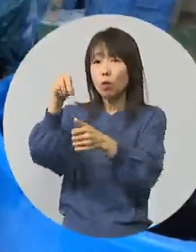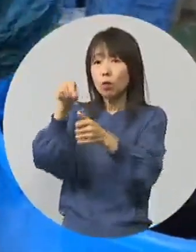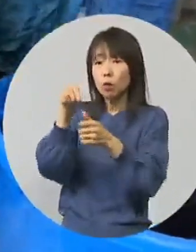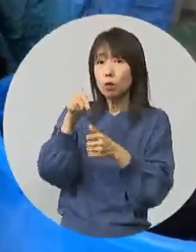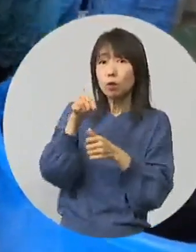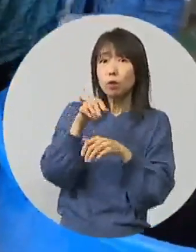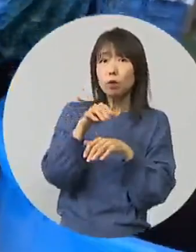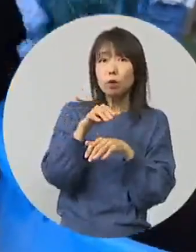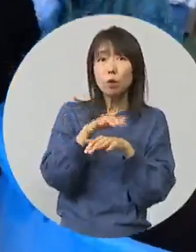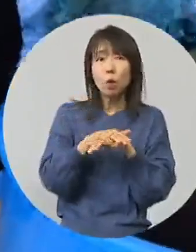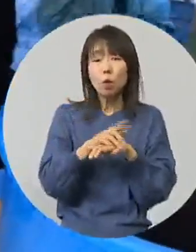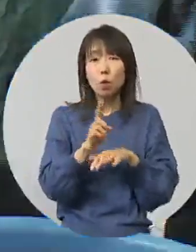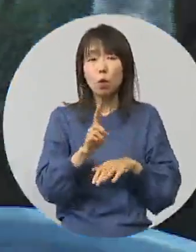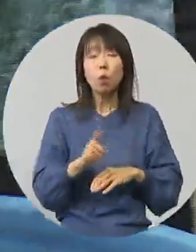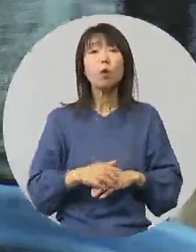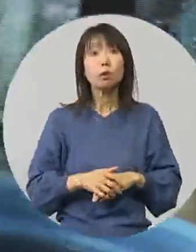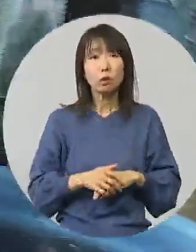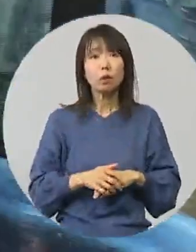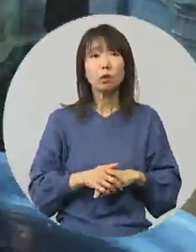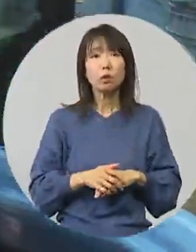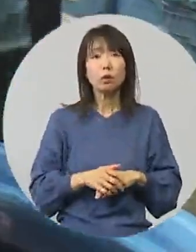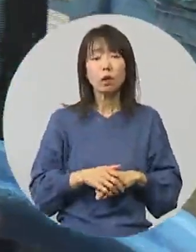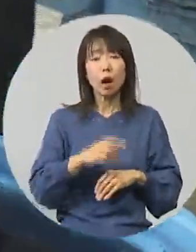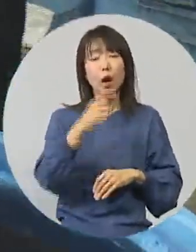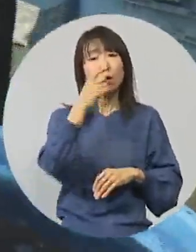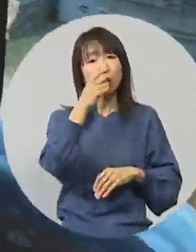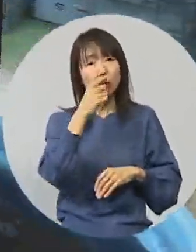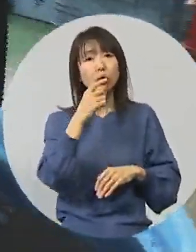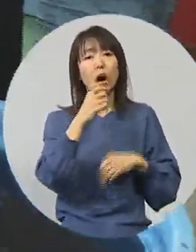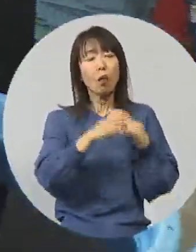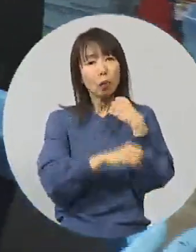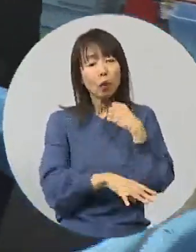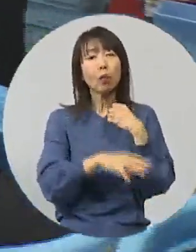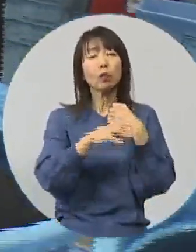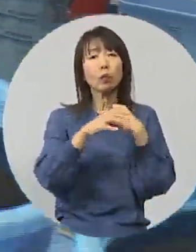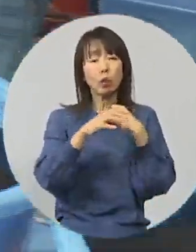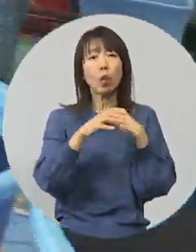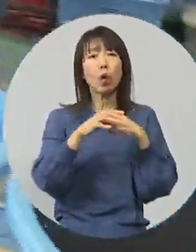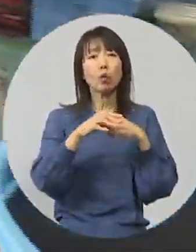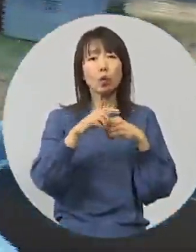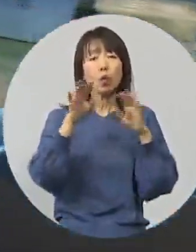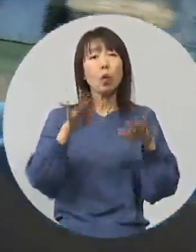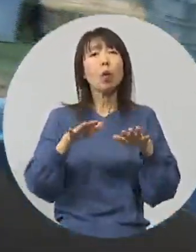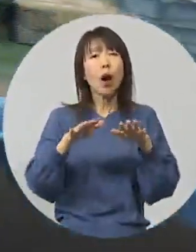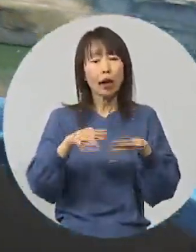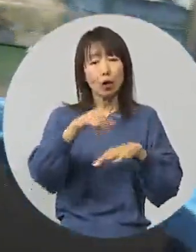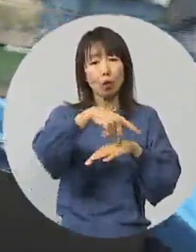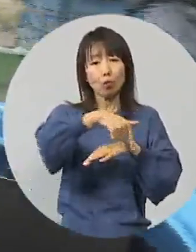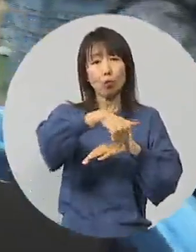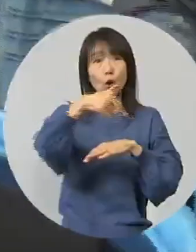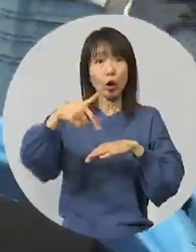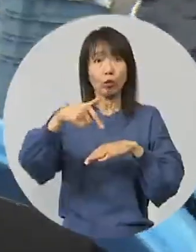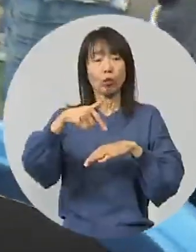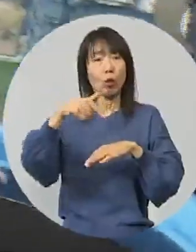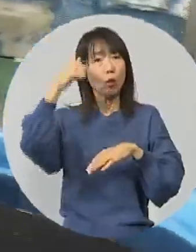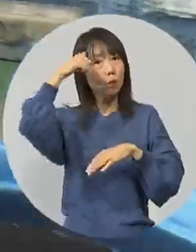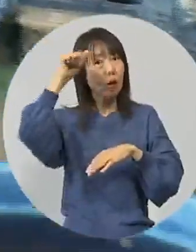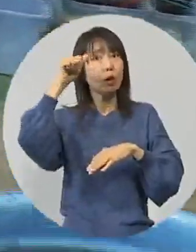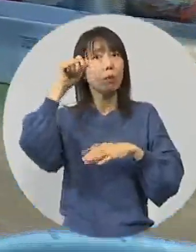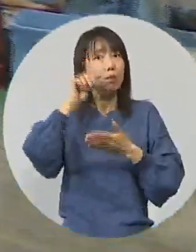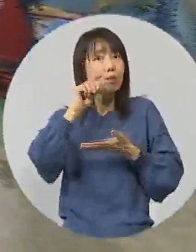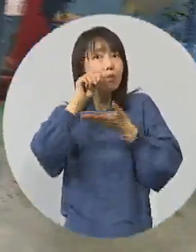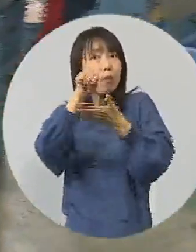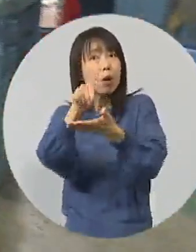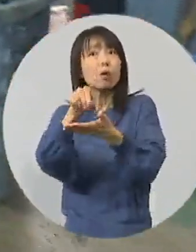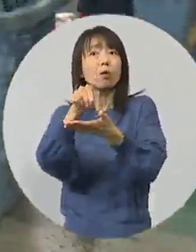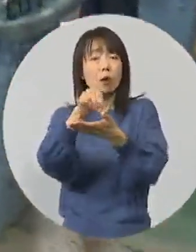バーなんですか？ もともと僕がちょっとその今回のブルーハンドプロジェクトっていうのを発案して、その時にまあ実は市の方と環境